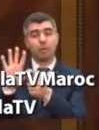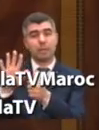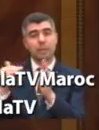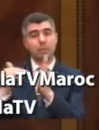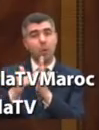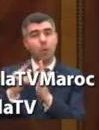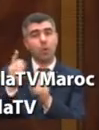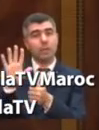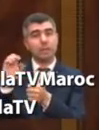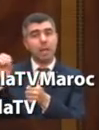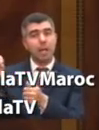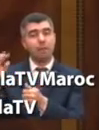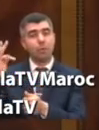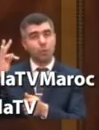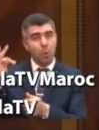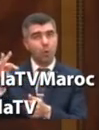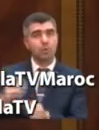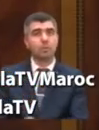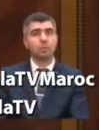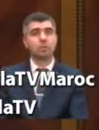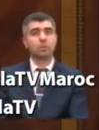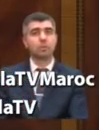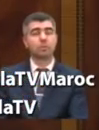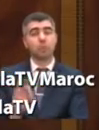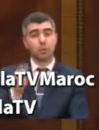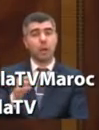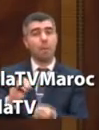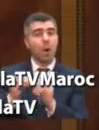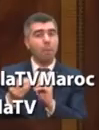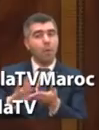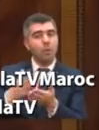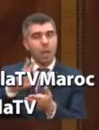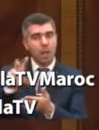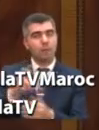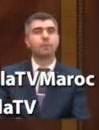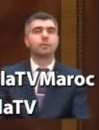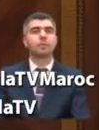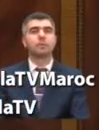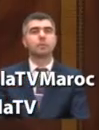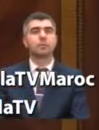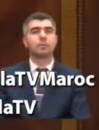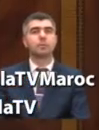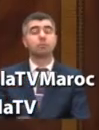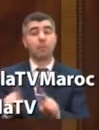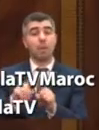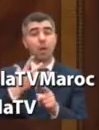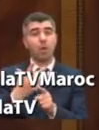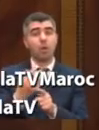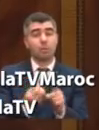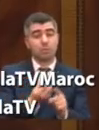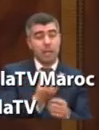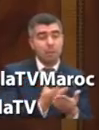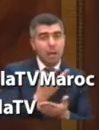2,600,000 طن اللي هي تحققت هذا الموسم بالمشاكل ديالها اللي عرفتوا. تحسين ديال الغطاء النباتي، الحمد لله